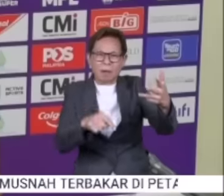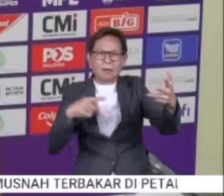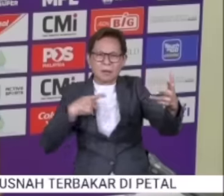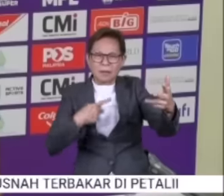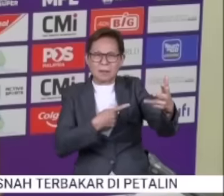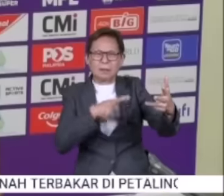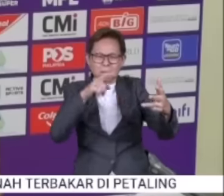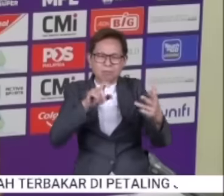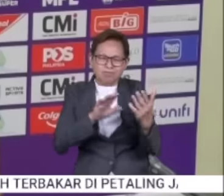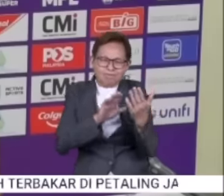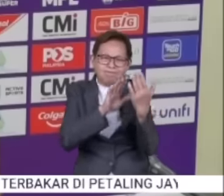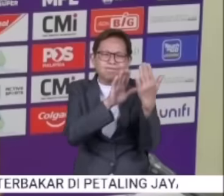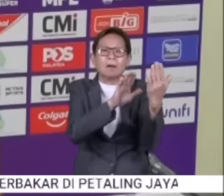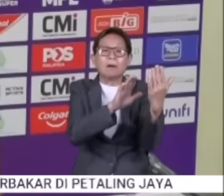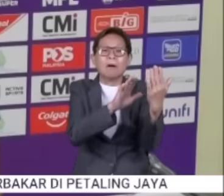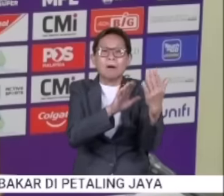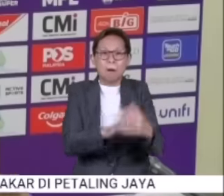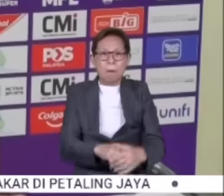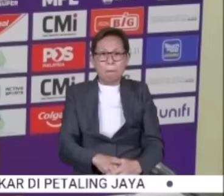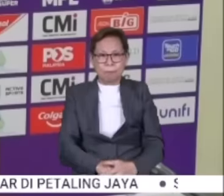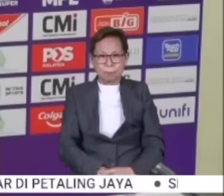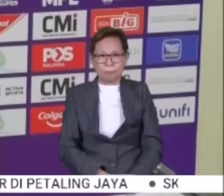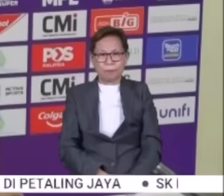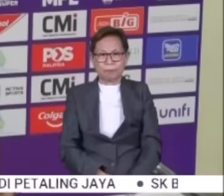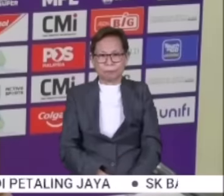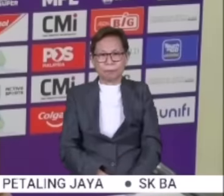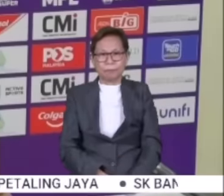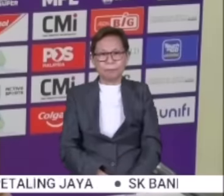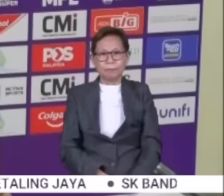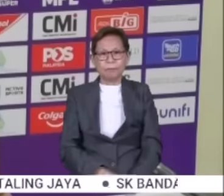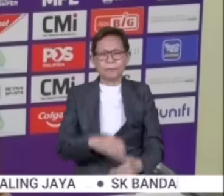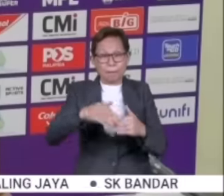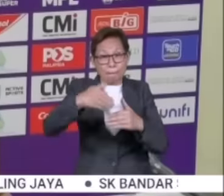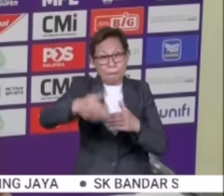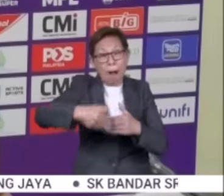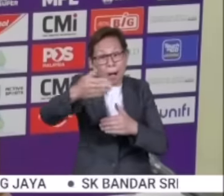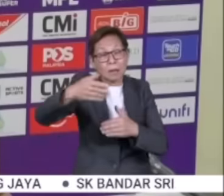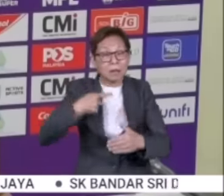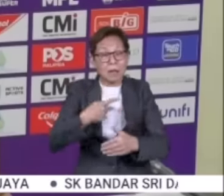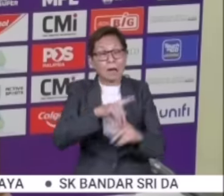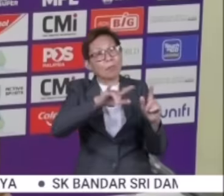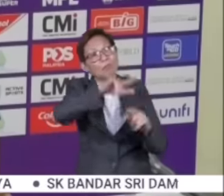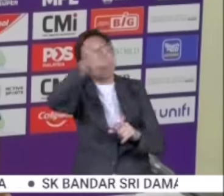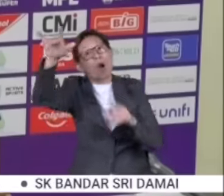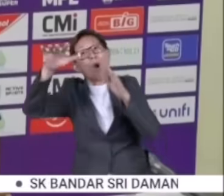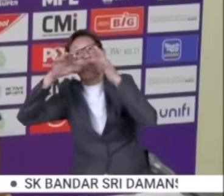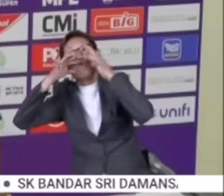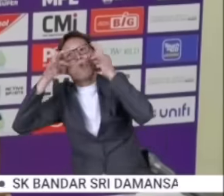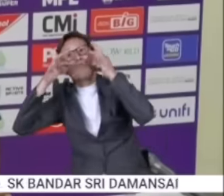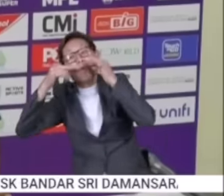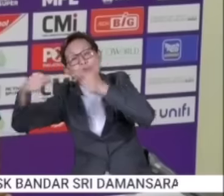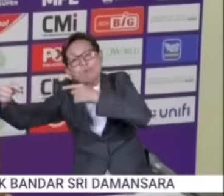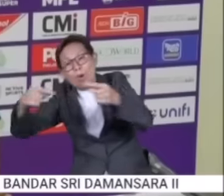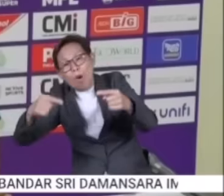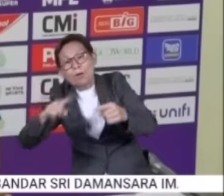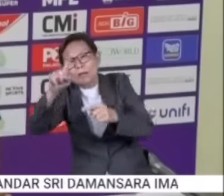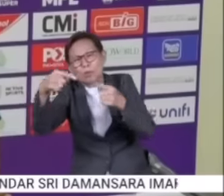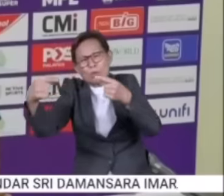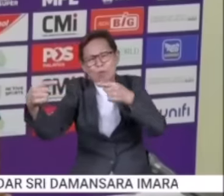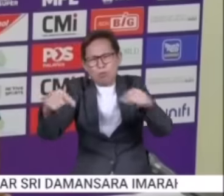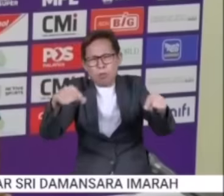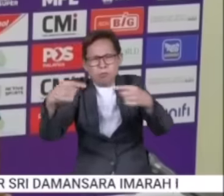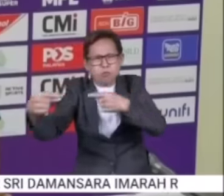kita kena hadapi ya. Dan macam lepas ni kita akan bermain di Kuching FA Cup, satu lagi game